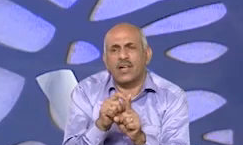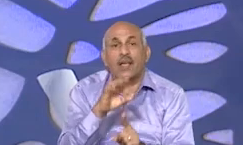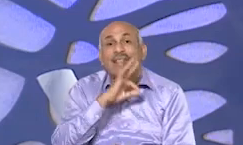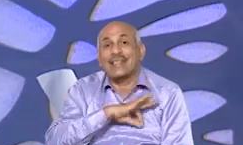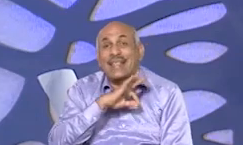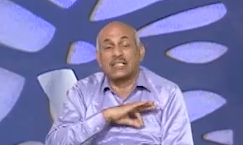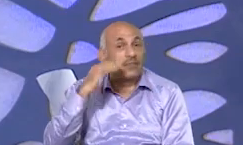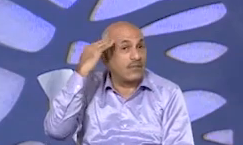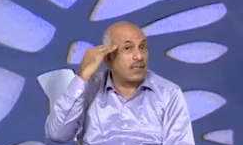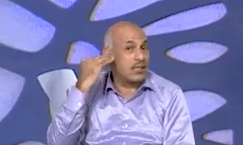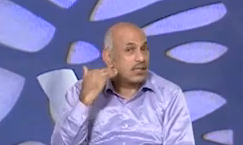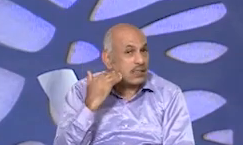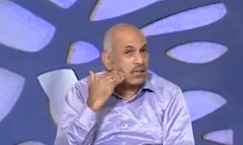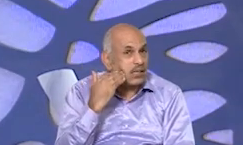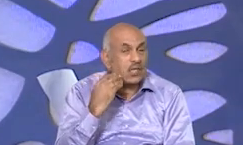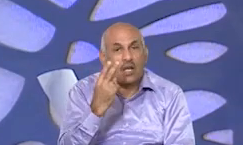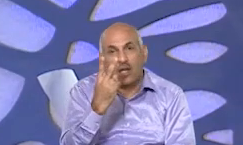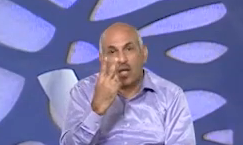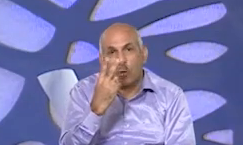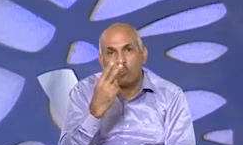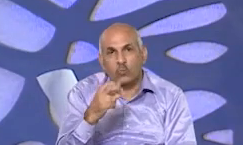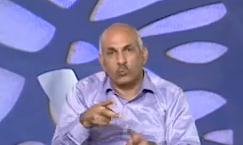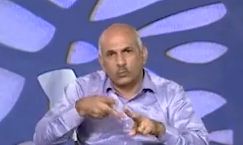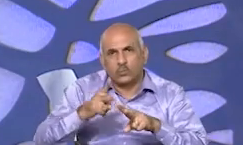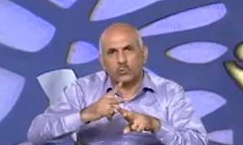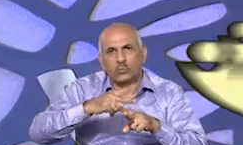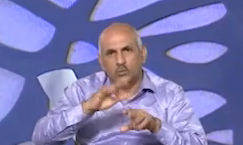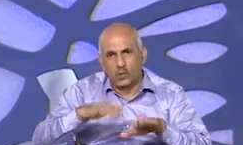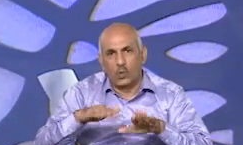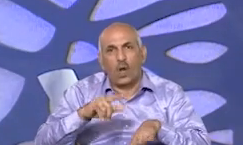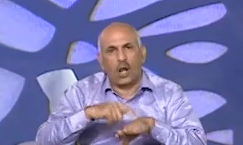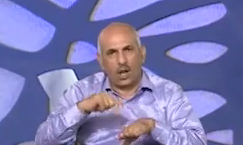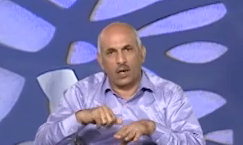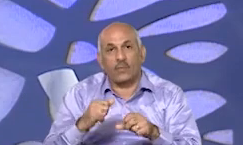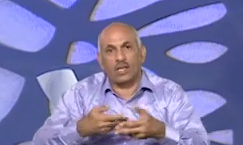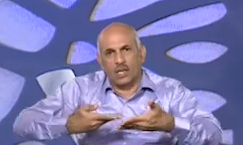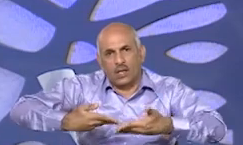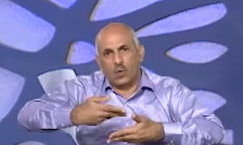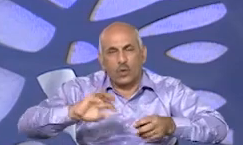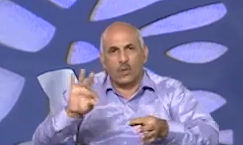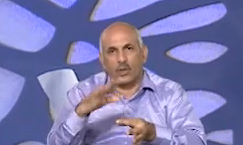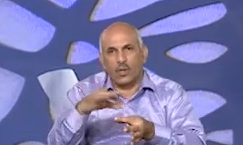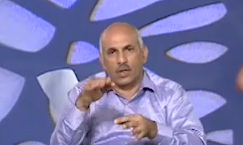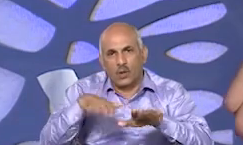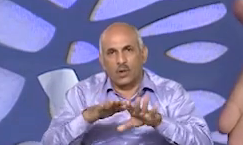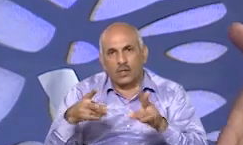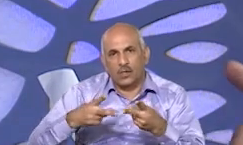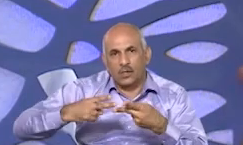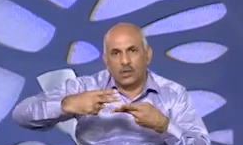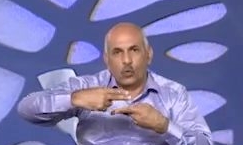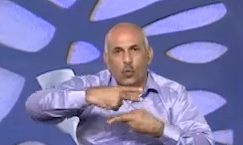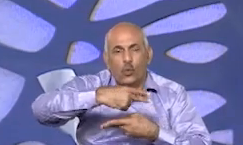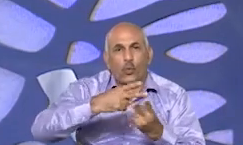المرأة المعيلة. عندنا ورشتين قائمتين. حلو. في الوقت الحالي ورشة الخياطة والتفصيل، ورشة تانية